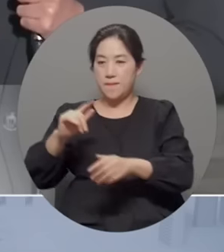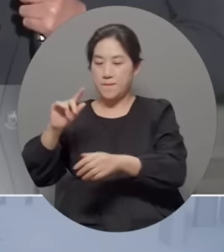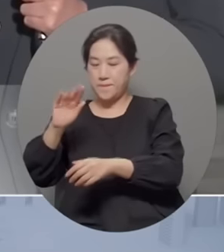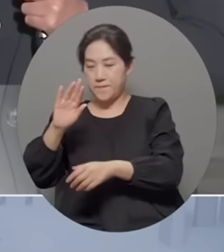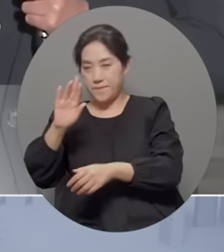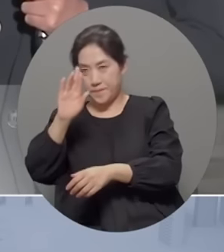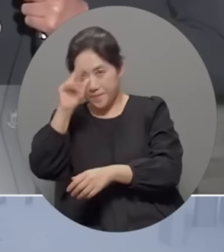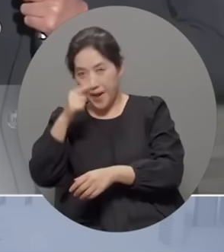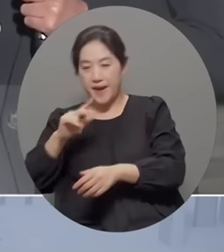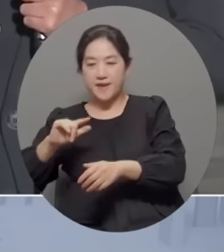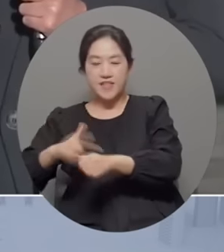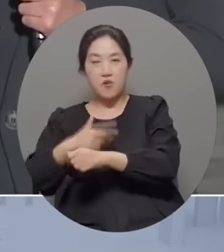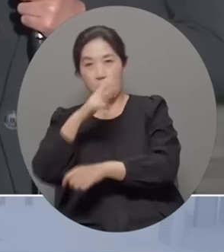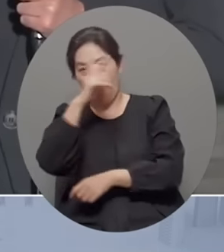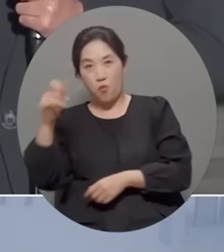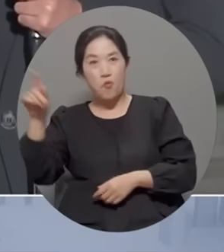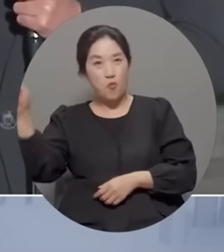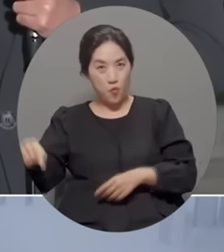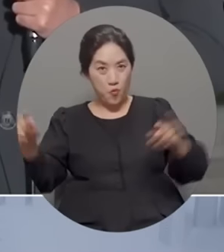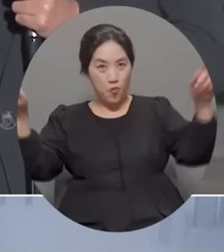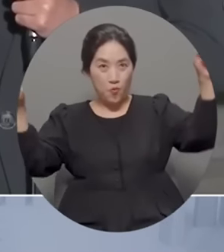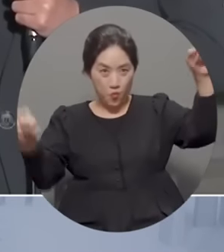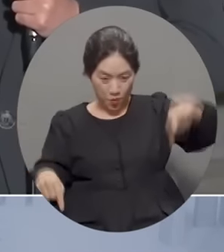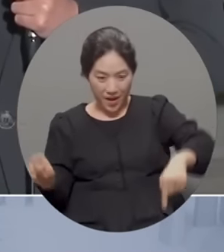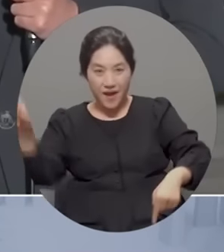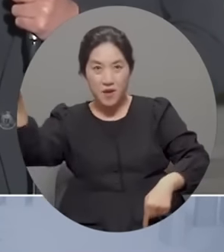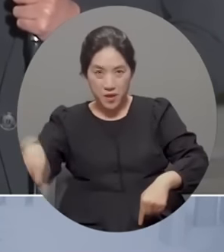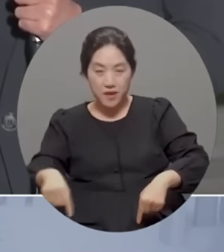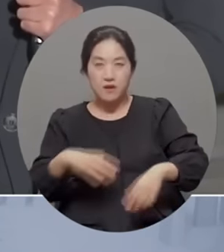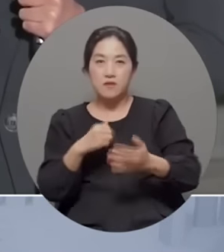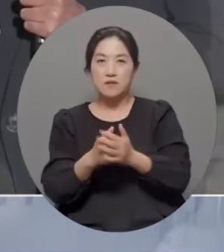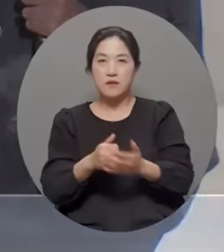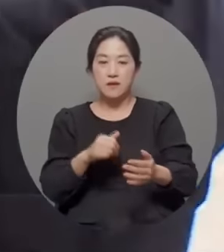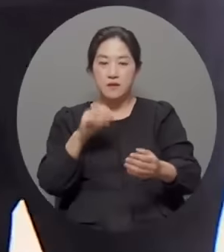나왔는데요. VIP 경로에 대한 답도 달랐습니다.